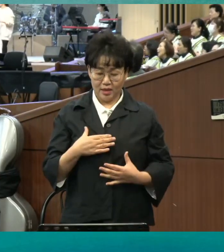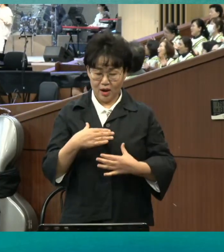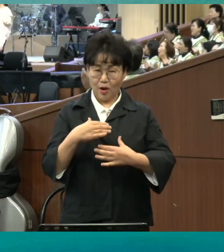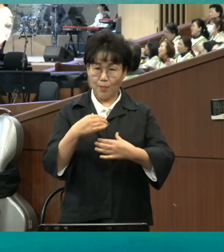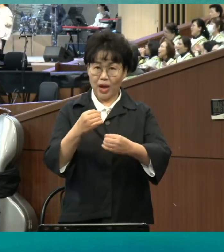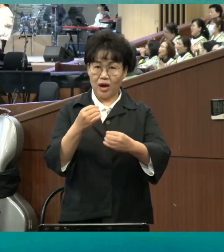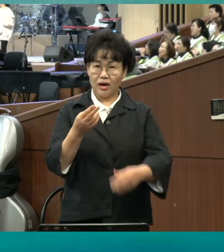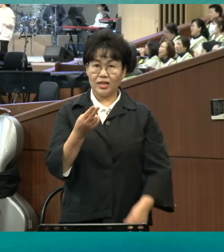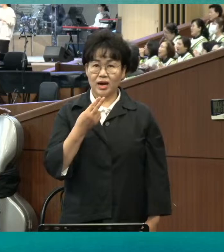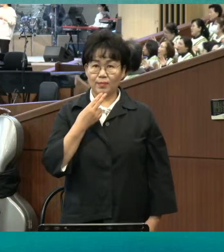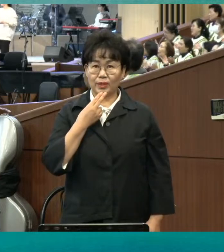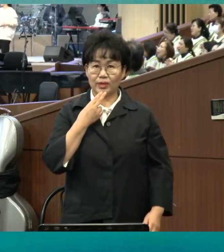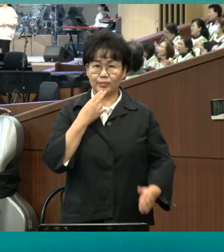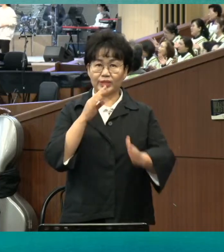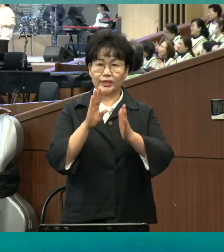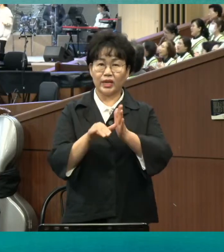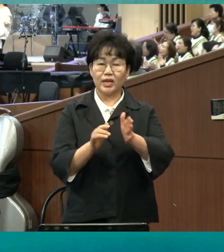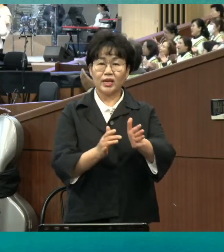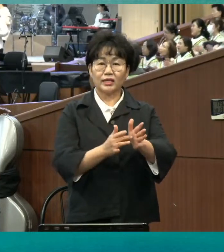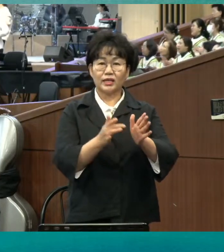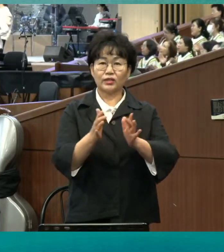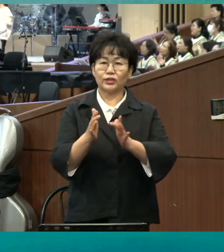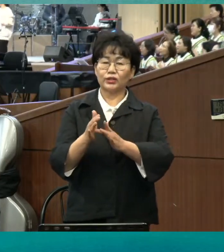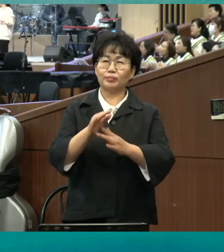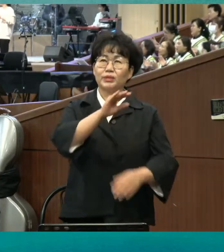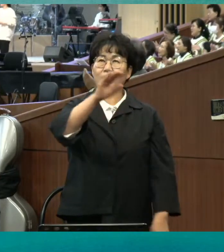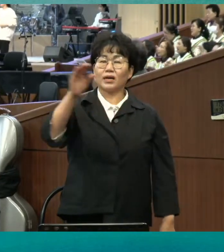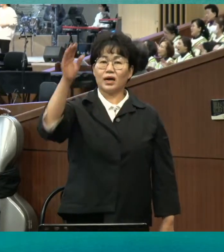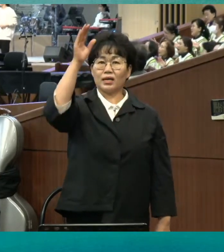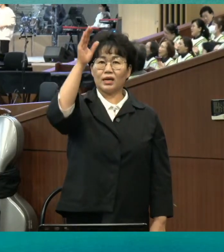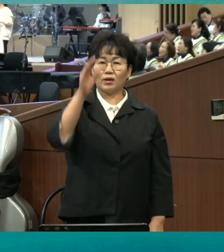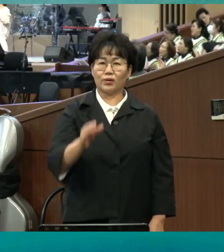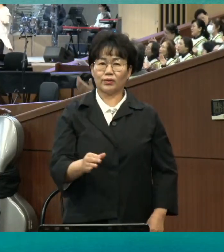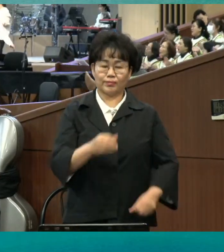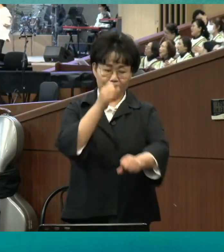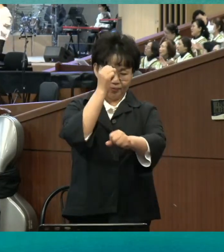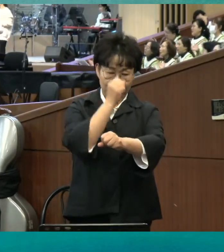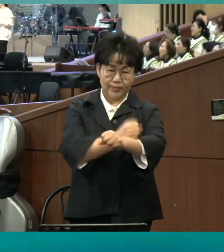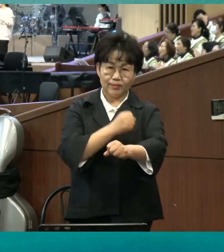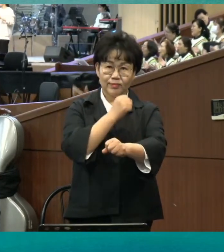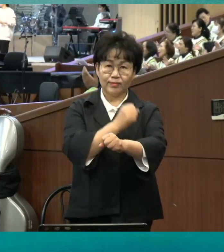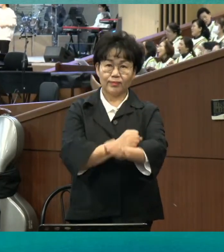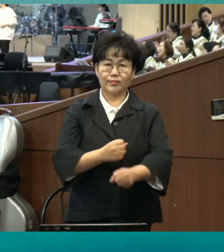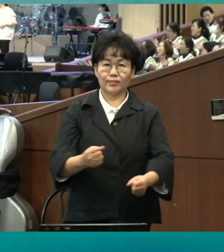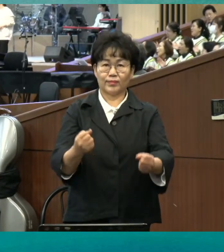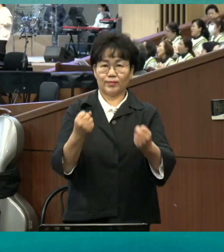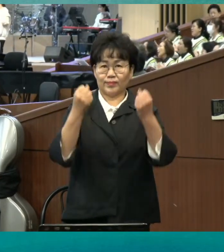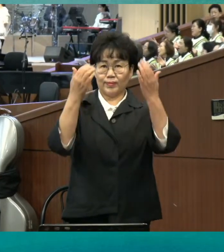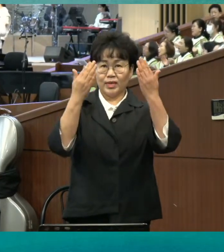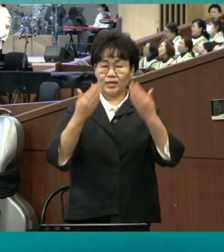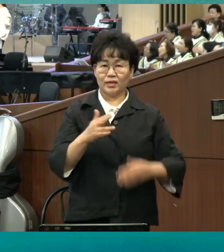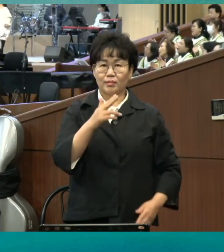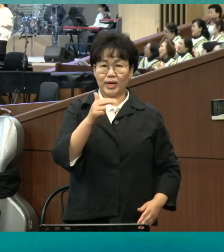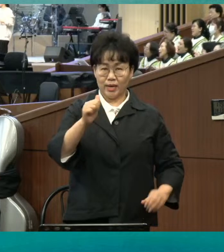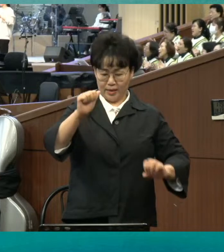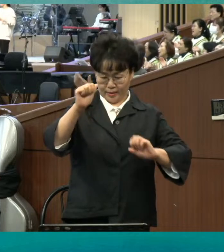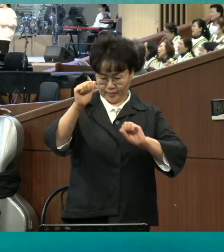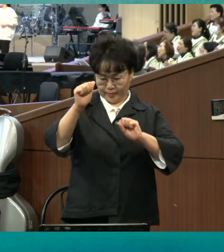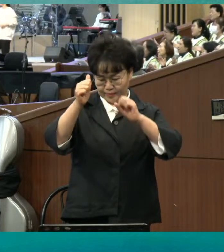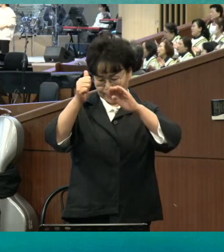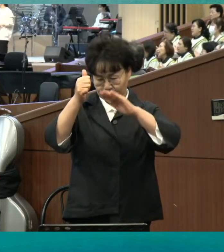빠져서 평안함이 없을 때 예수 십자가의 공로 힘입어 그 발